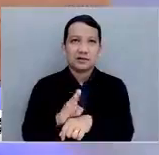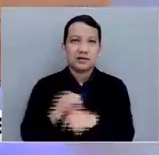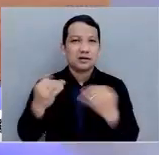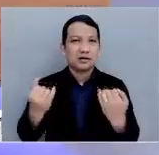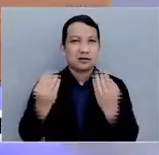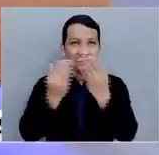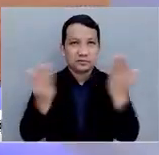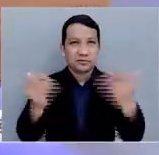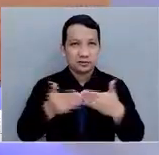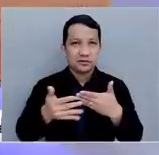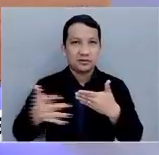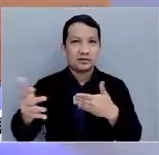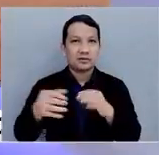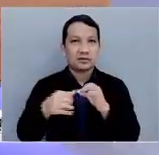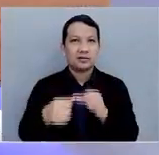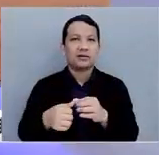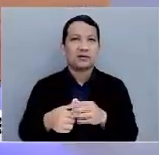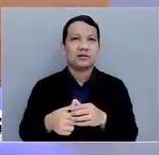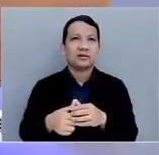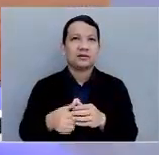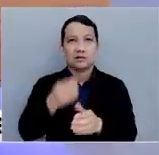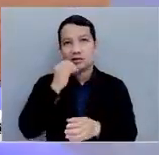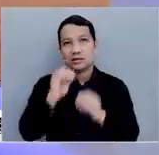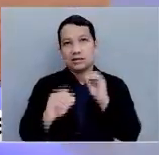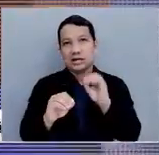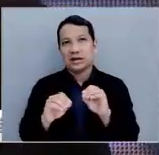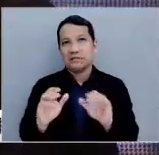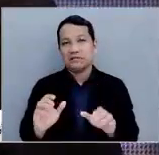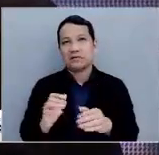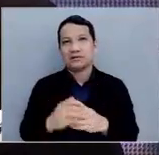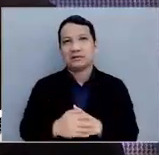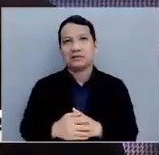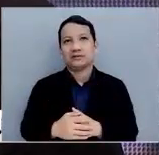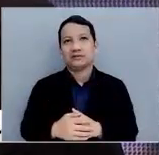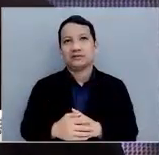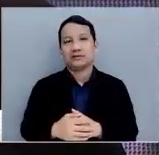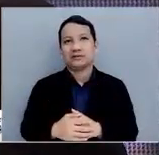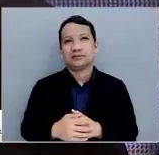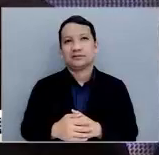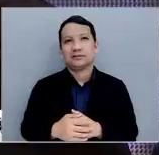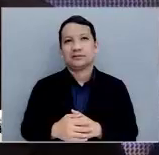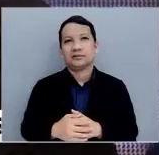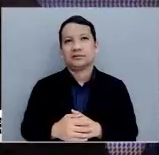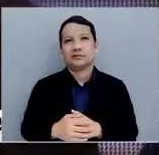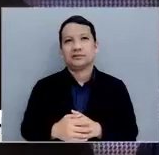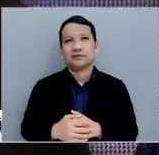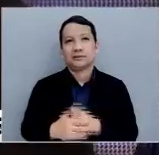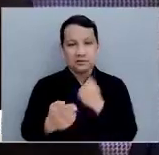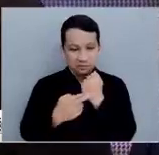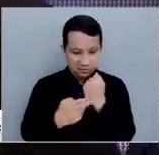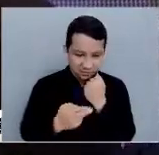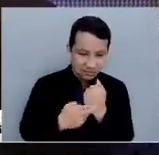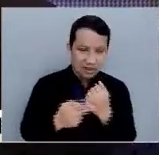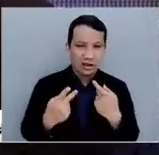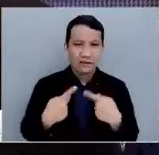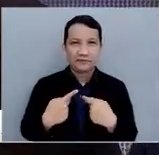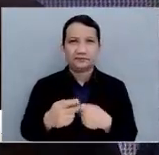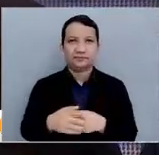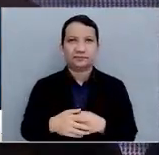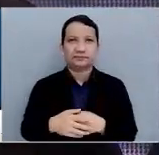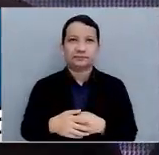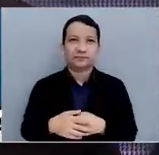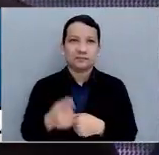Oo, tuloy-tuloy na po yung ano order niyan. Mm. Talagang may mga reservation na, may